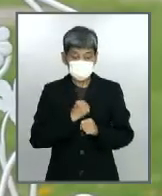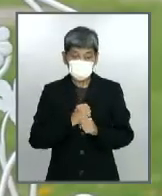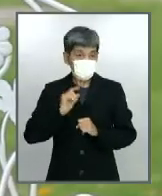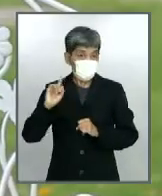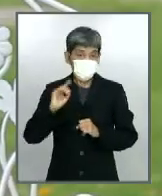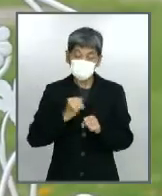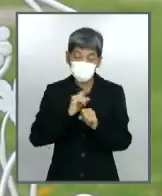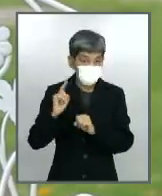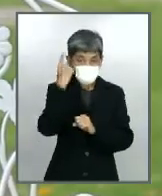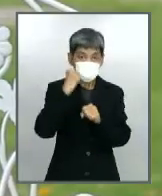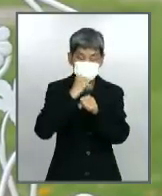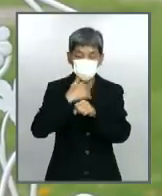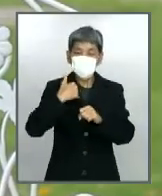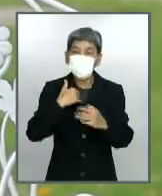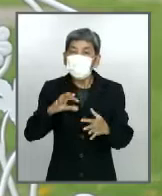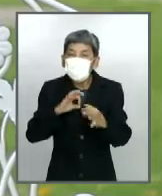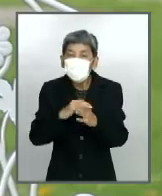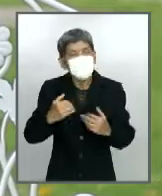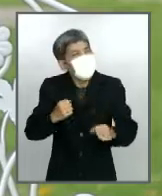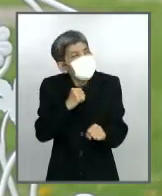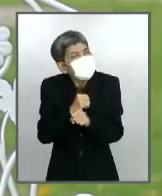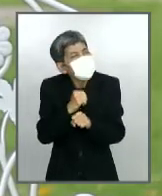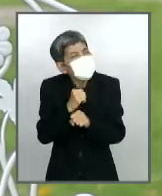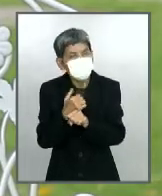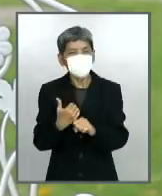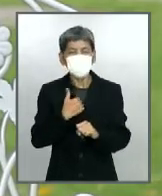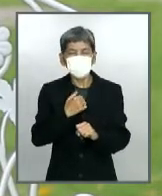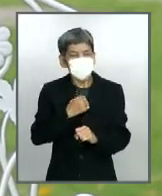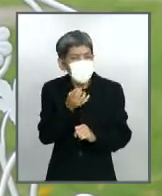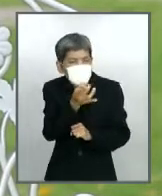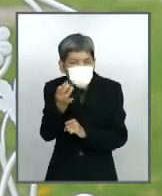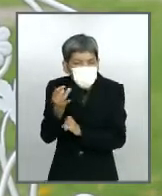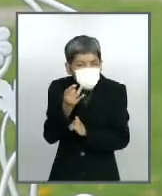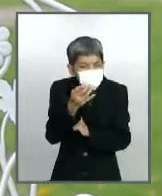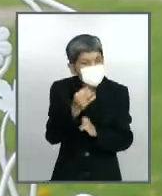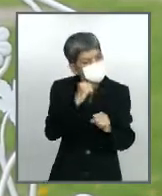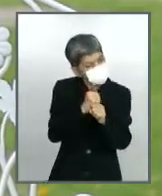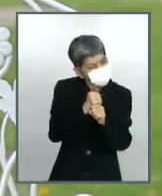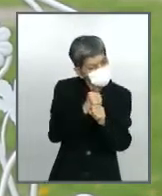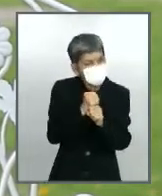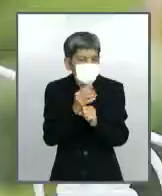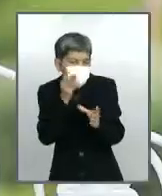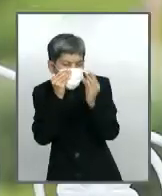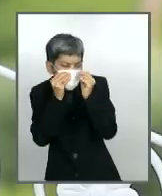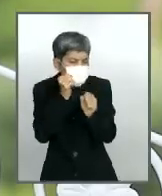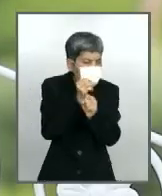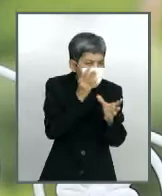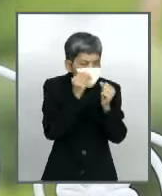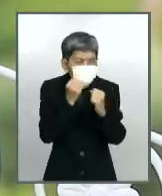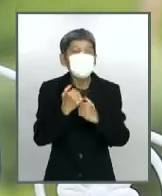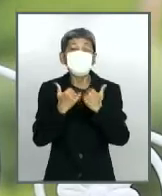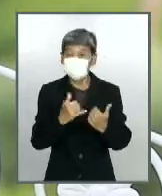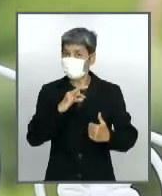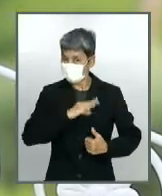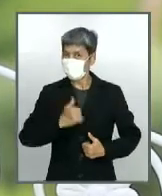ราทำมาตั้งแต่ต้นในการทำงานก็เป็นการเหมือนกับว่า learning while working อะค่ะแล้วก็